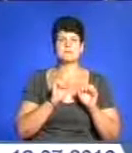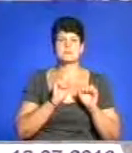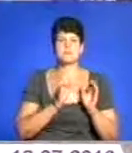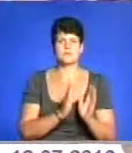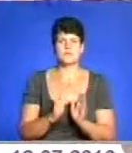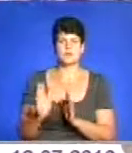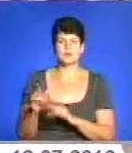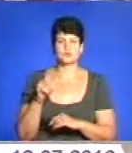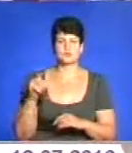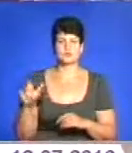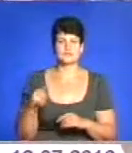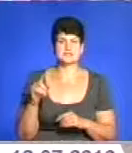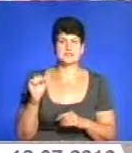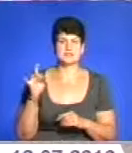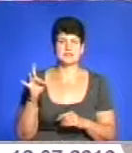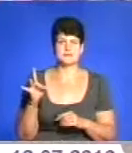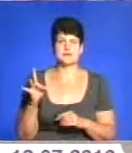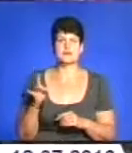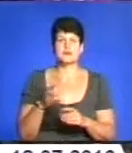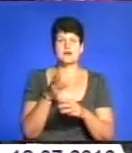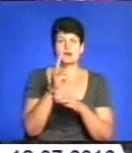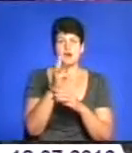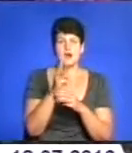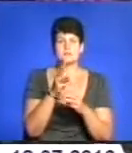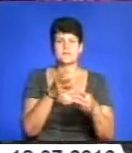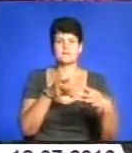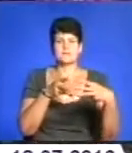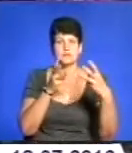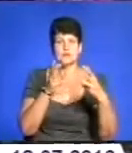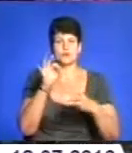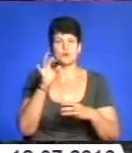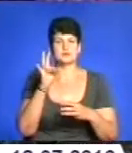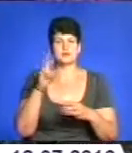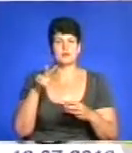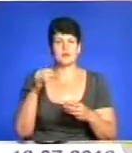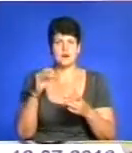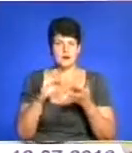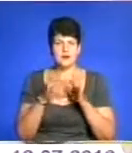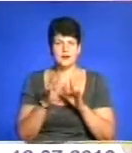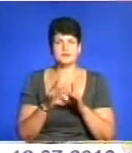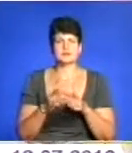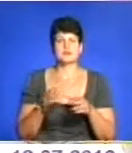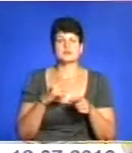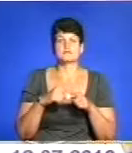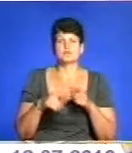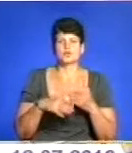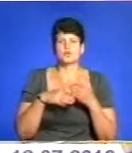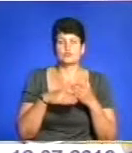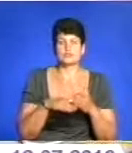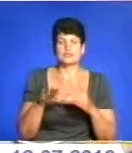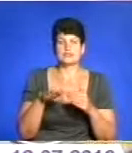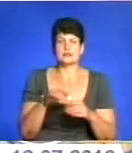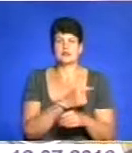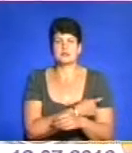сюжеті. Оперативний штаб, камери відеоспостереження у режимі онлайн, радіозв'язок, бригади швидкої допомоги територіального